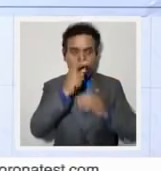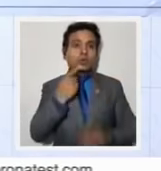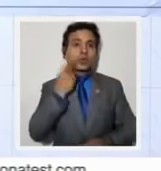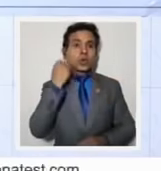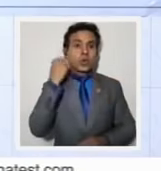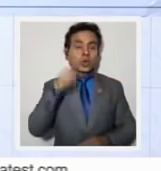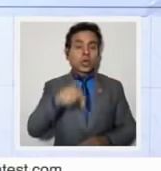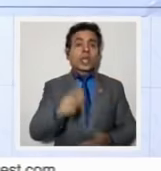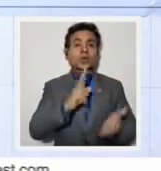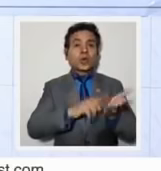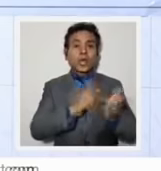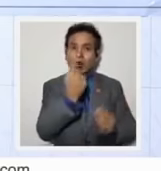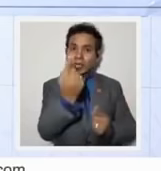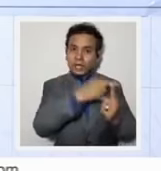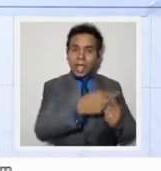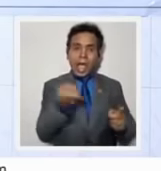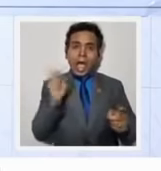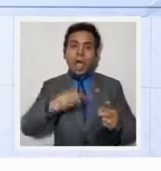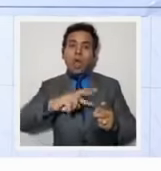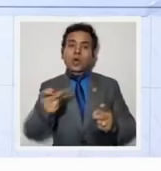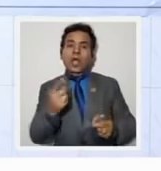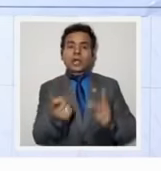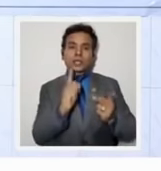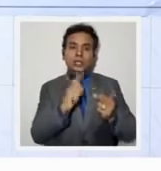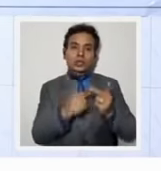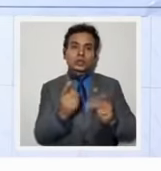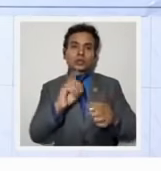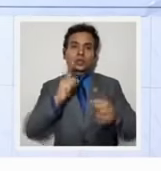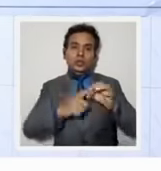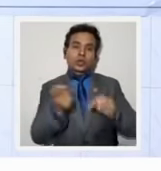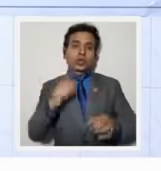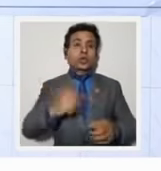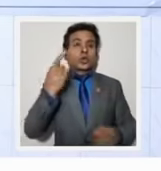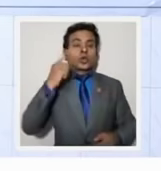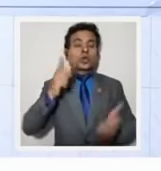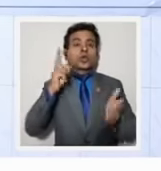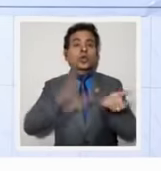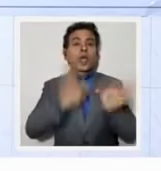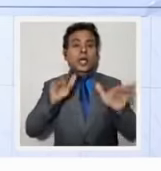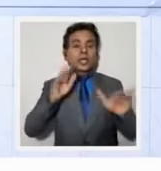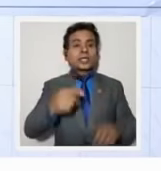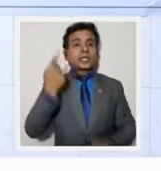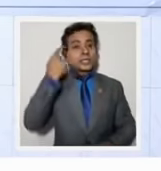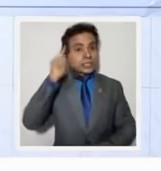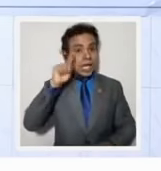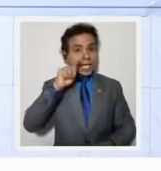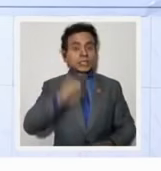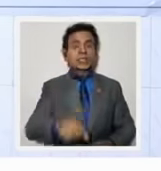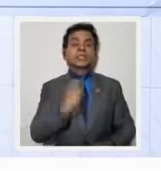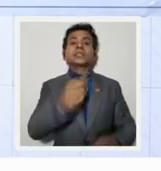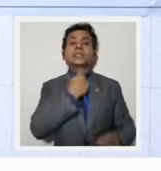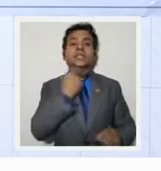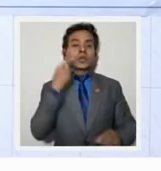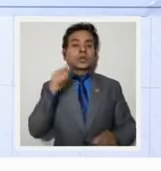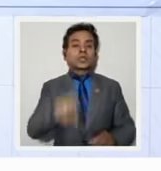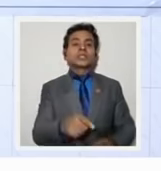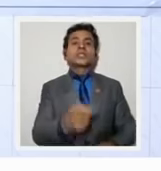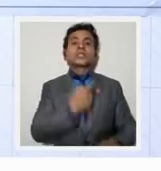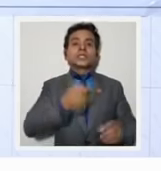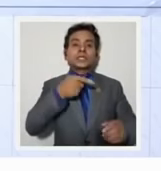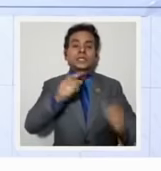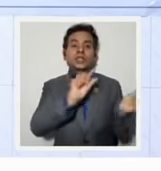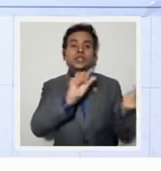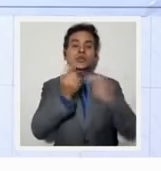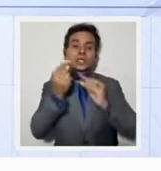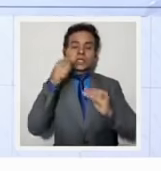যে পিসিআর ল্যাবটি হয়েছে সেটা নোয়াখালীতে। গতকাল ছিল আব্দুল মালেক উকিল মেডিকেল কলেজ নোয়াখালী, আজকে নোয়াখালীরই আরেকটি